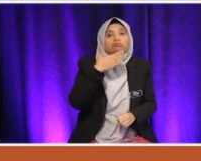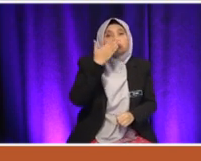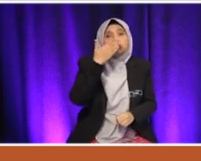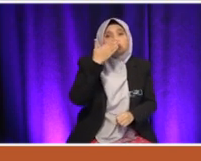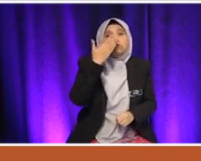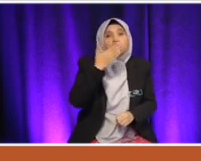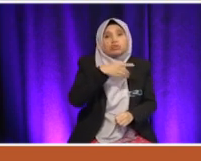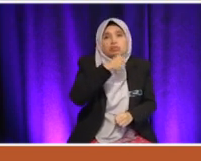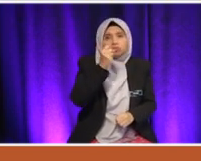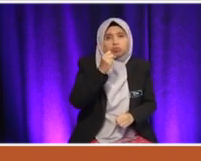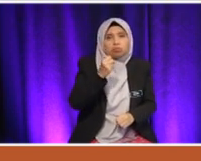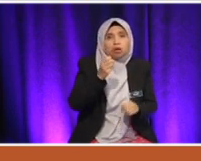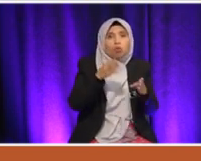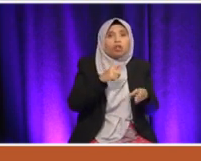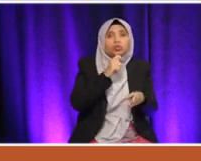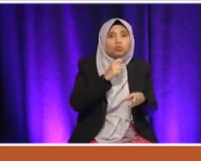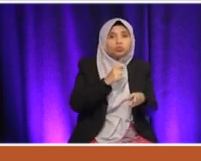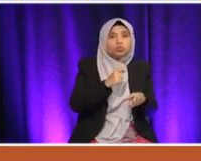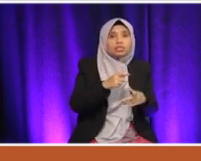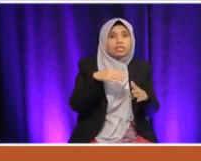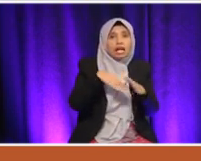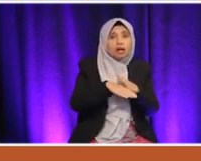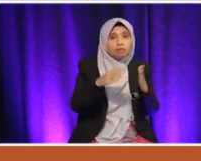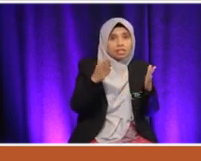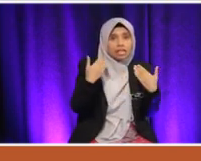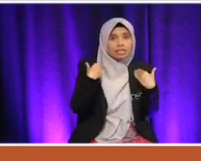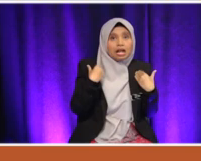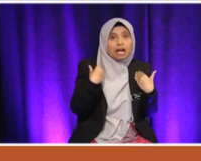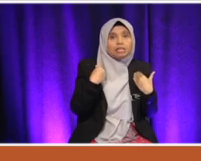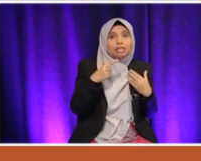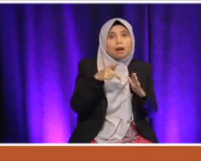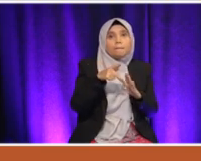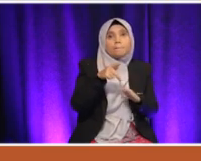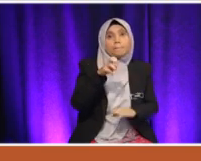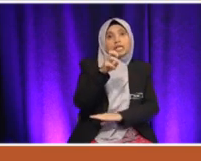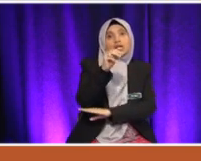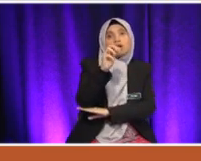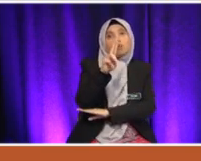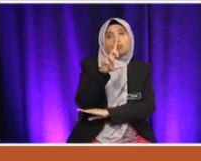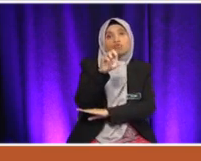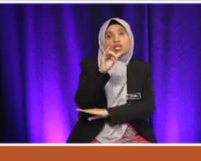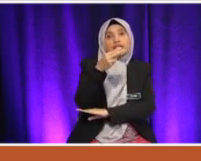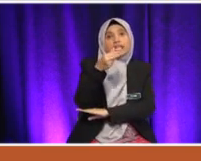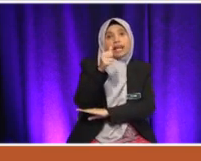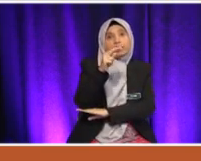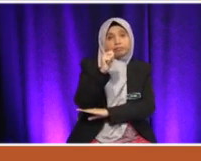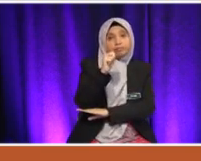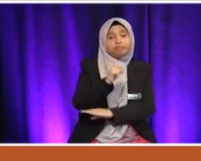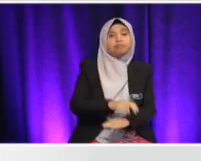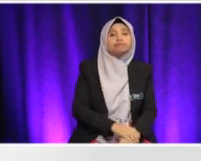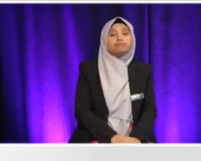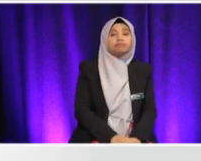dalam posisi pemulihan ini adalah langkah kerja yang